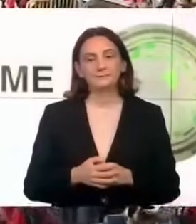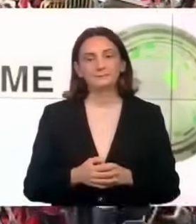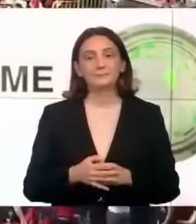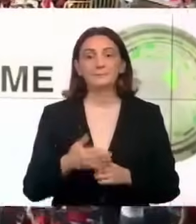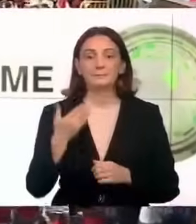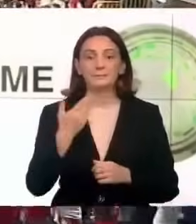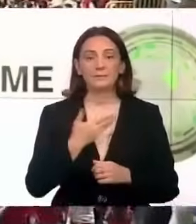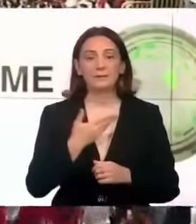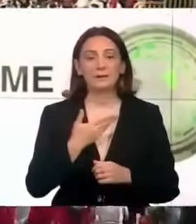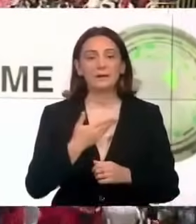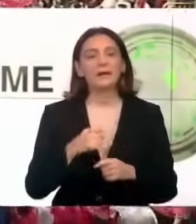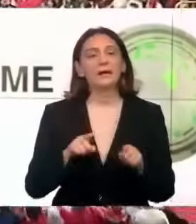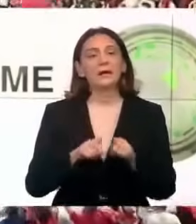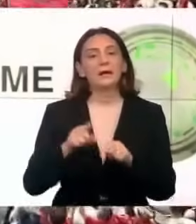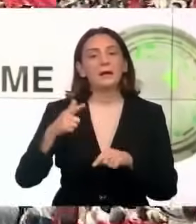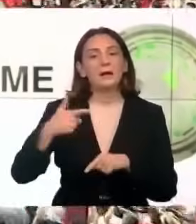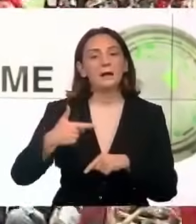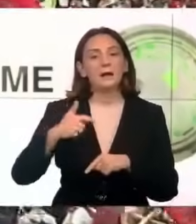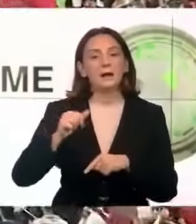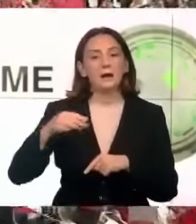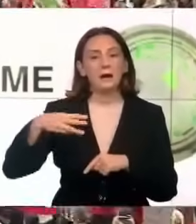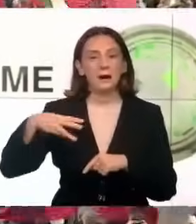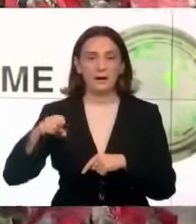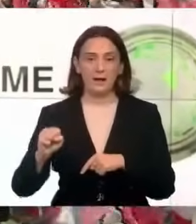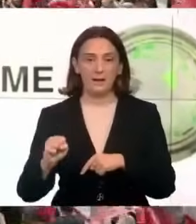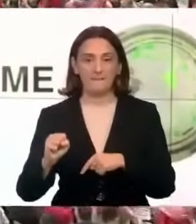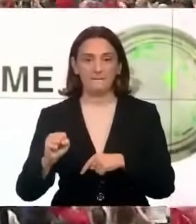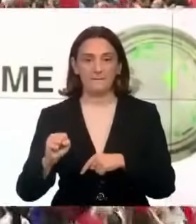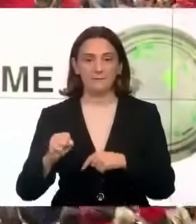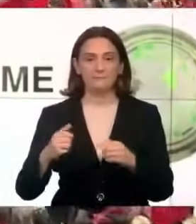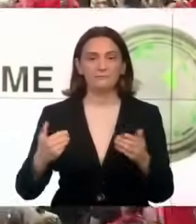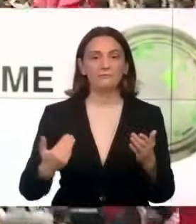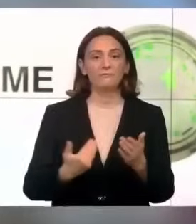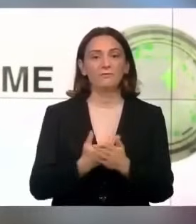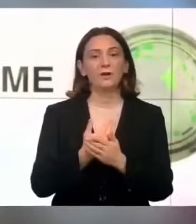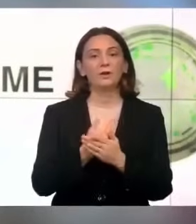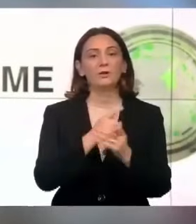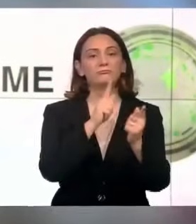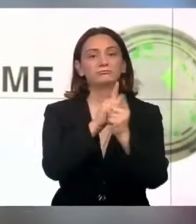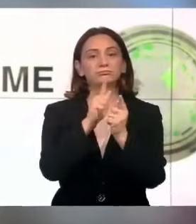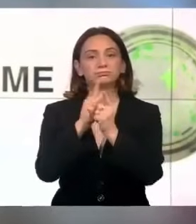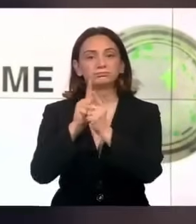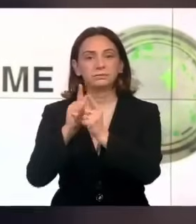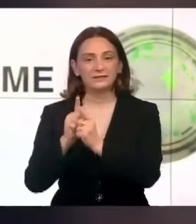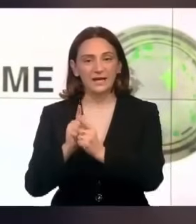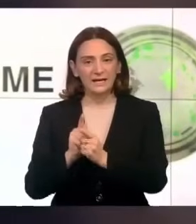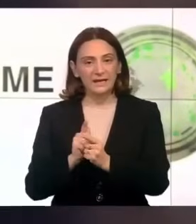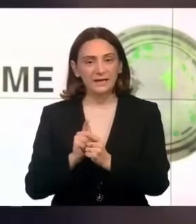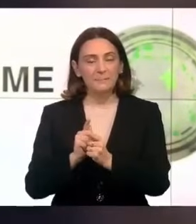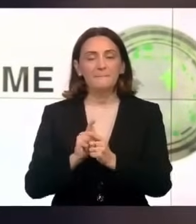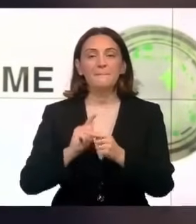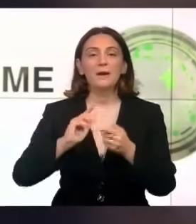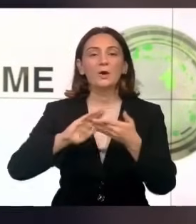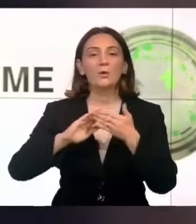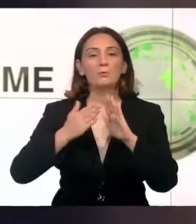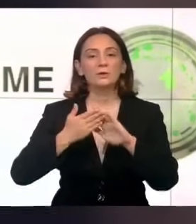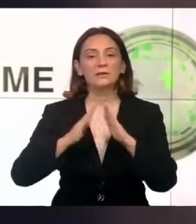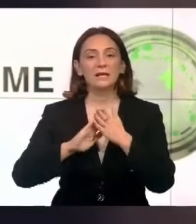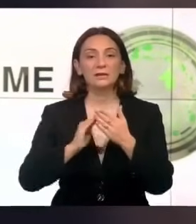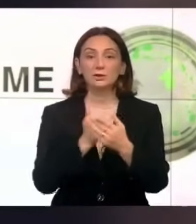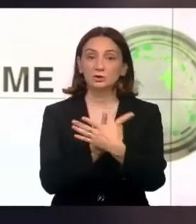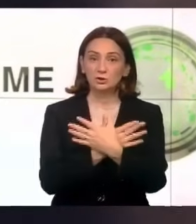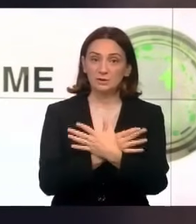Ato që mediat e lajmëruan më herët e konfirmoi sot kryeministri Rama, i cili nesër do të jetë në New York në takimin me diasporën në funksion të